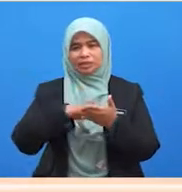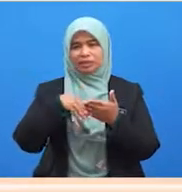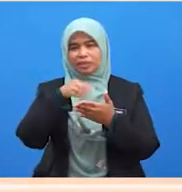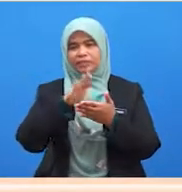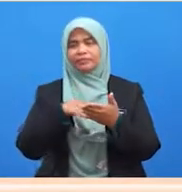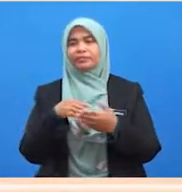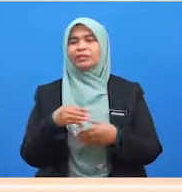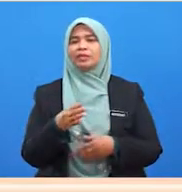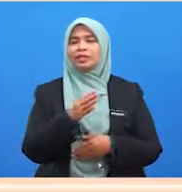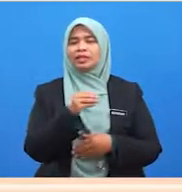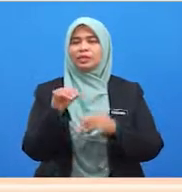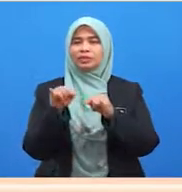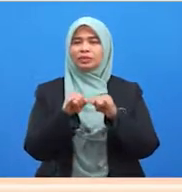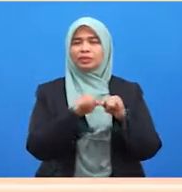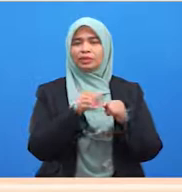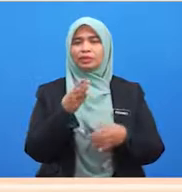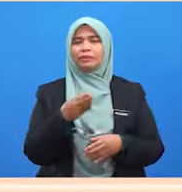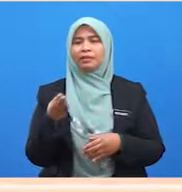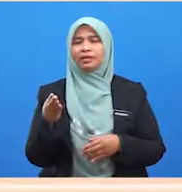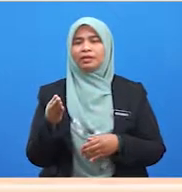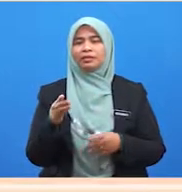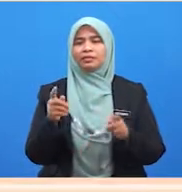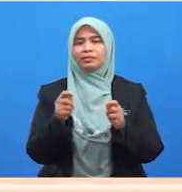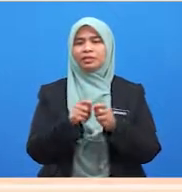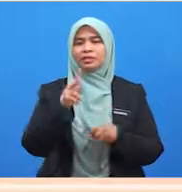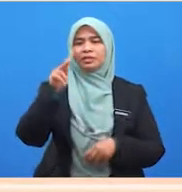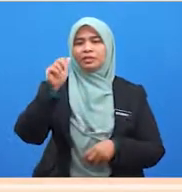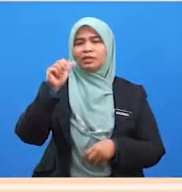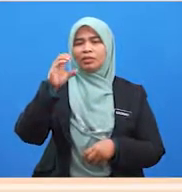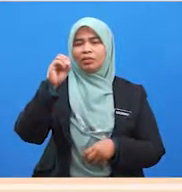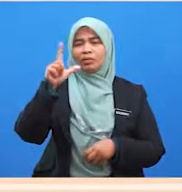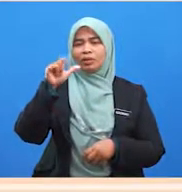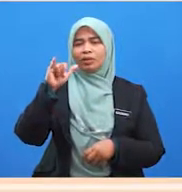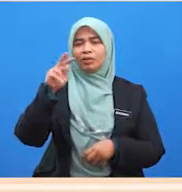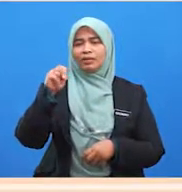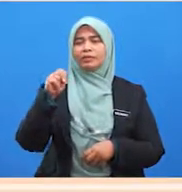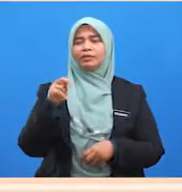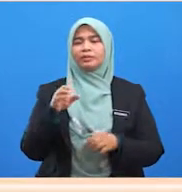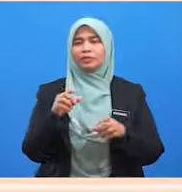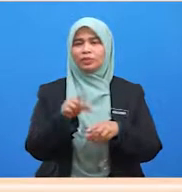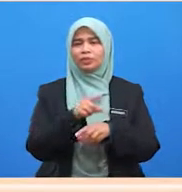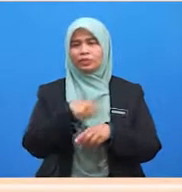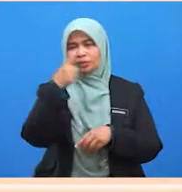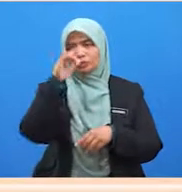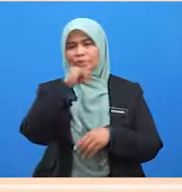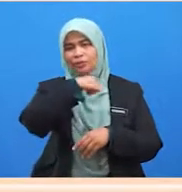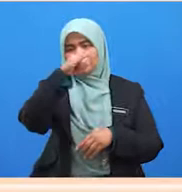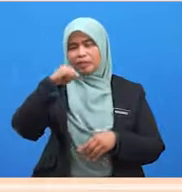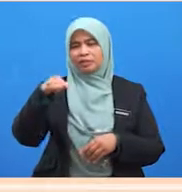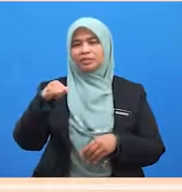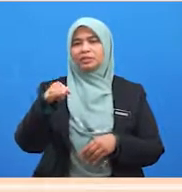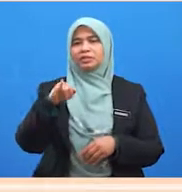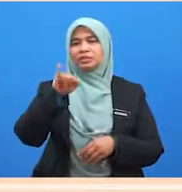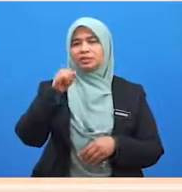Juga tidak dilupakan bahan mentah seperti kaolin yang digunakan dalam industri tembikar dan